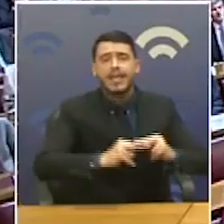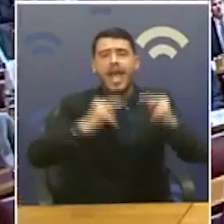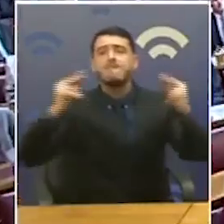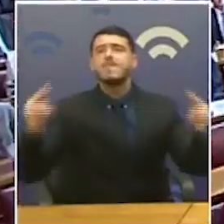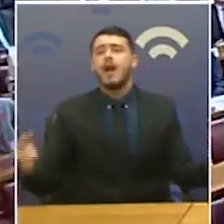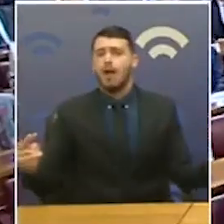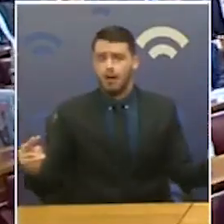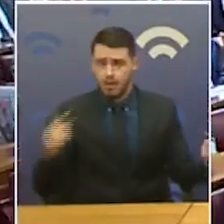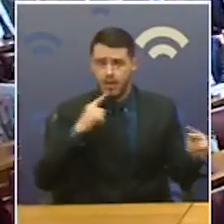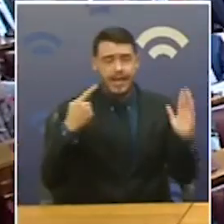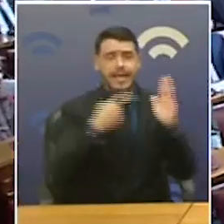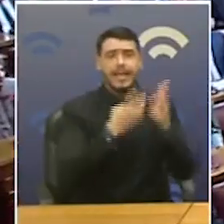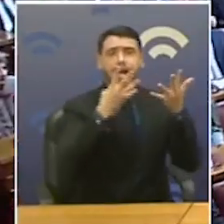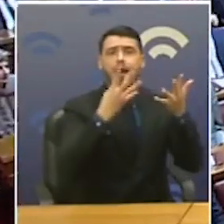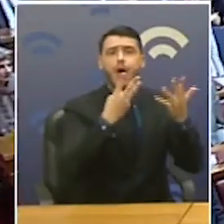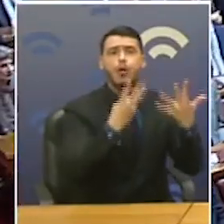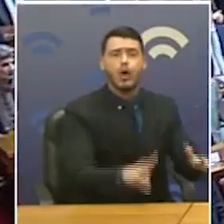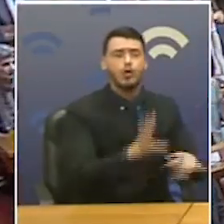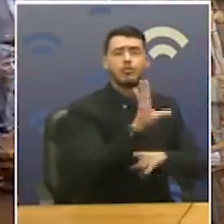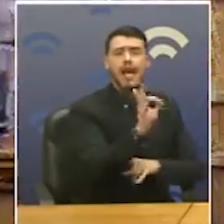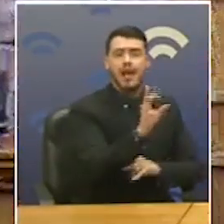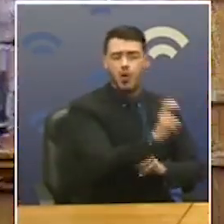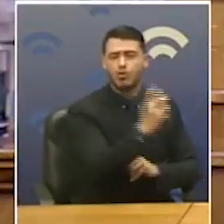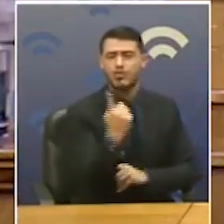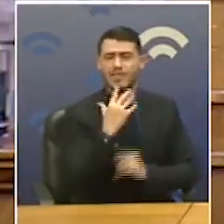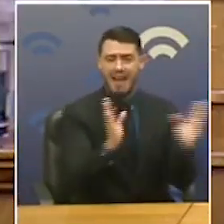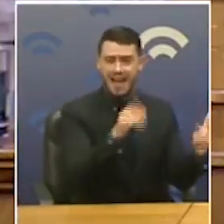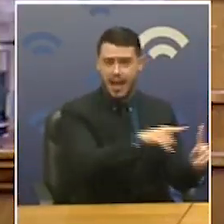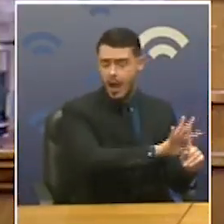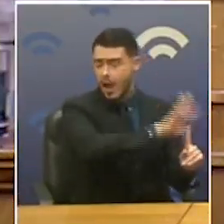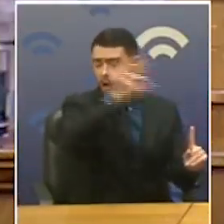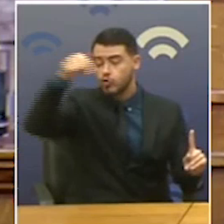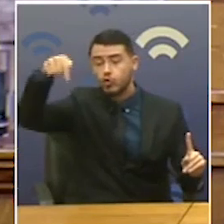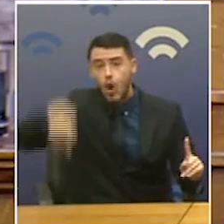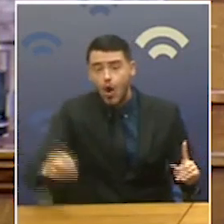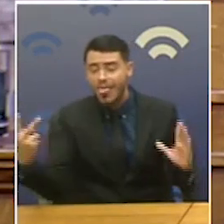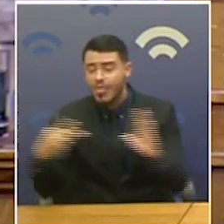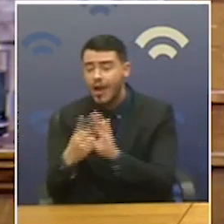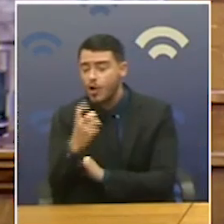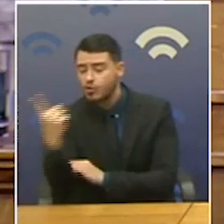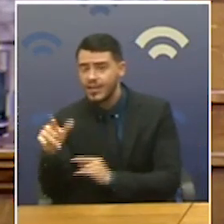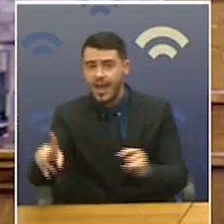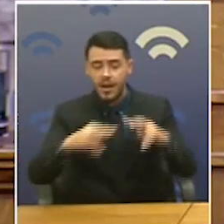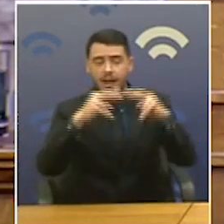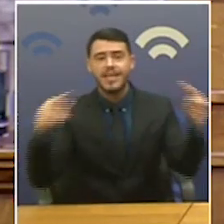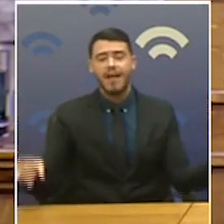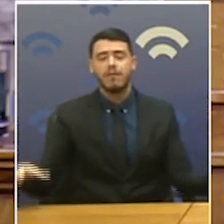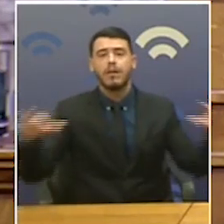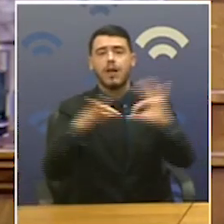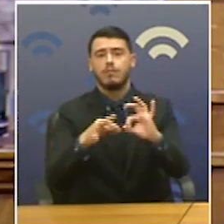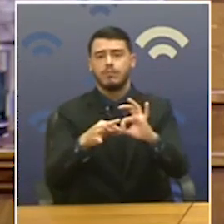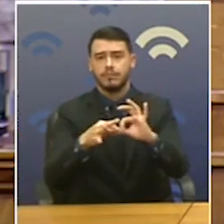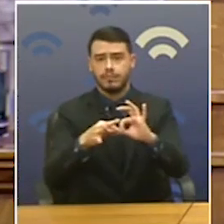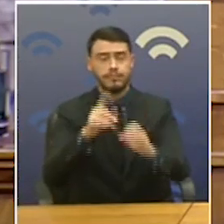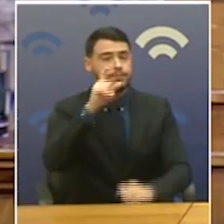αιώνα. Γιατί το νόημα του 1821 είναι διαρκές και είναι οικουμενικό. Κυρίες και κύριοι, ο